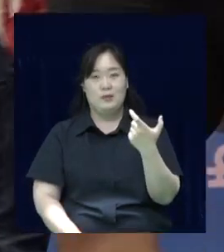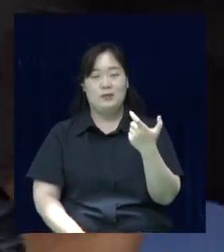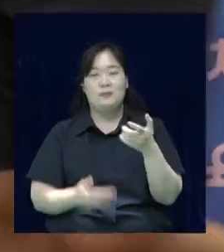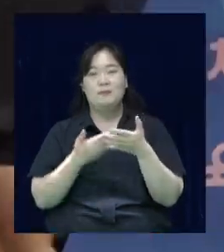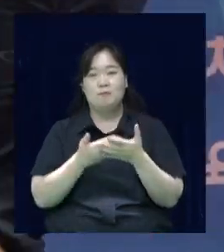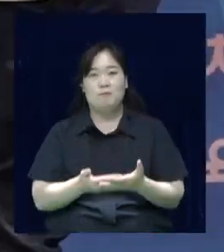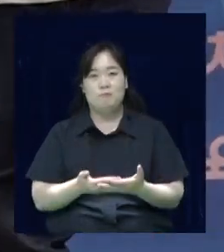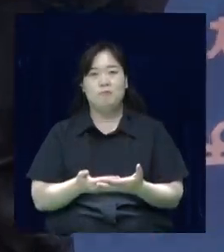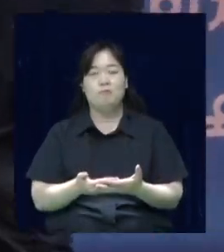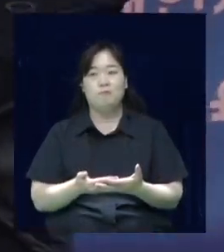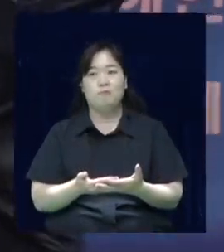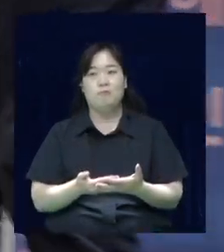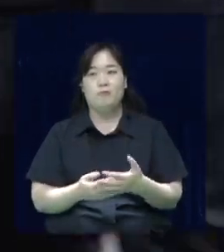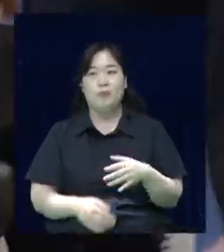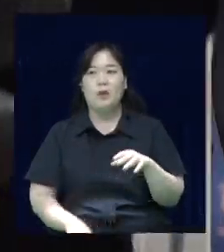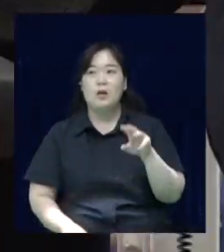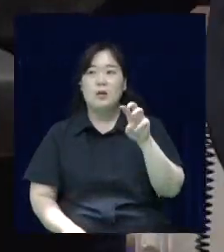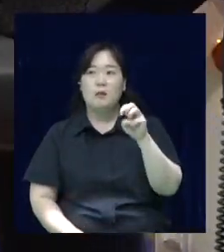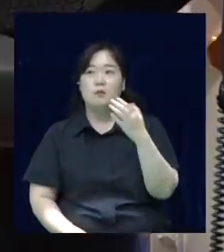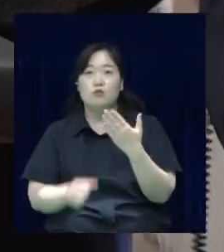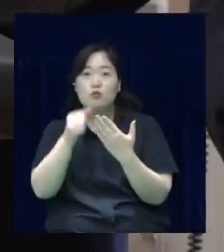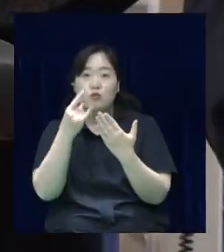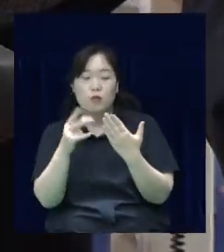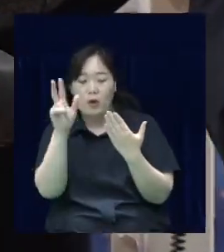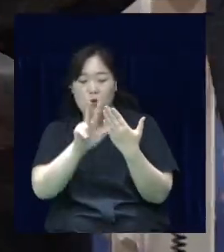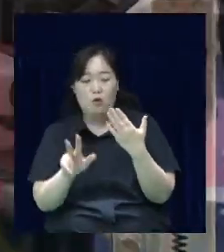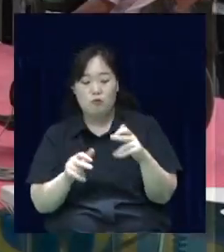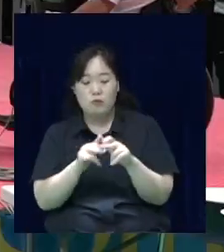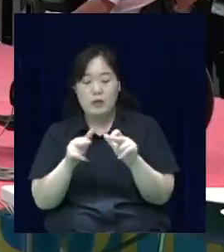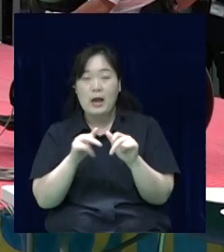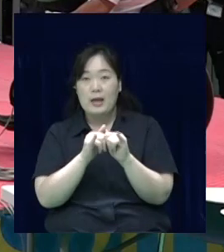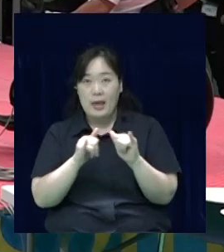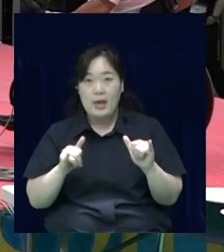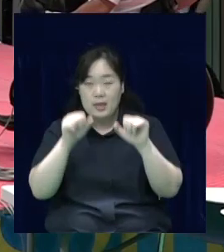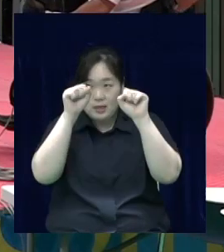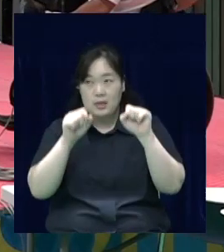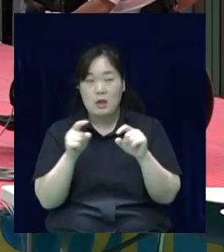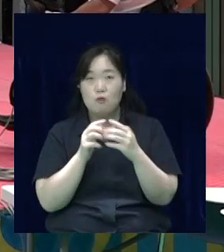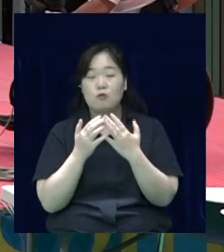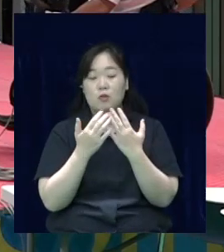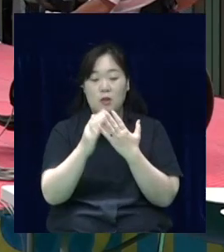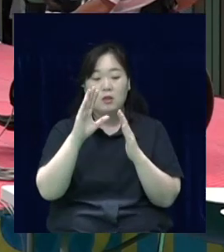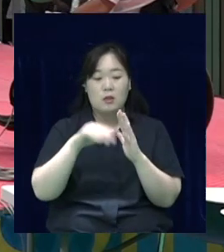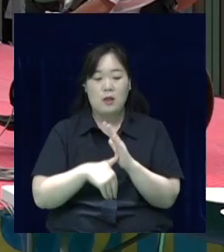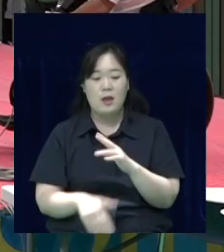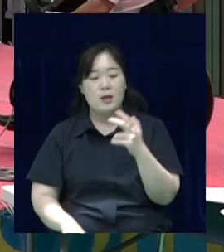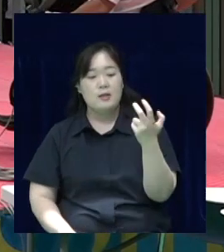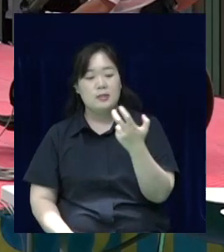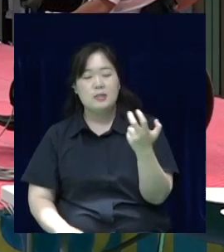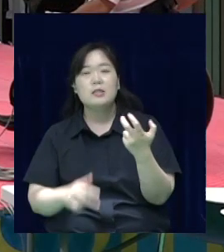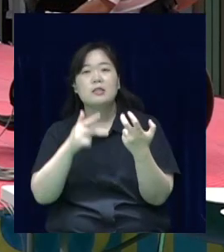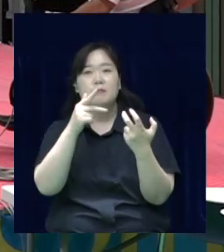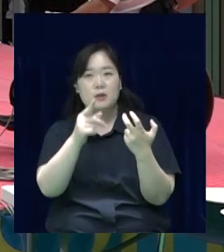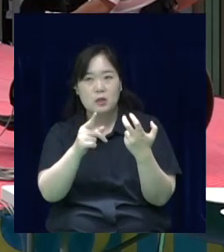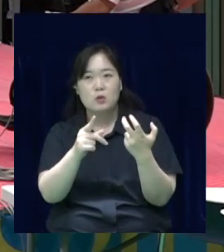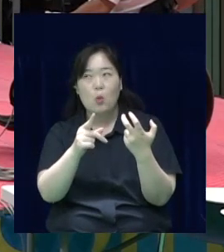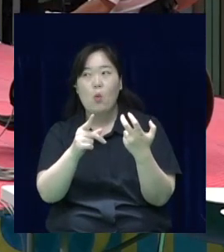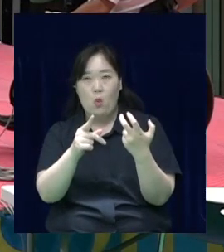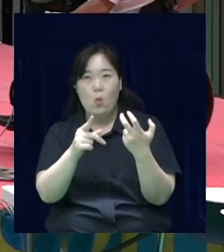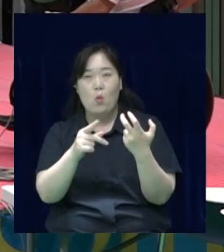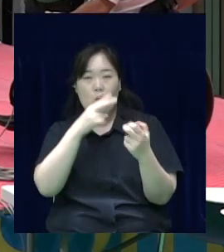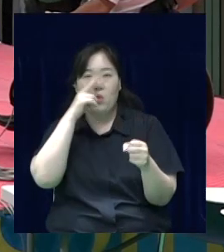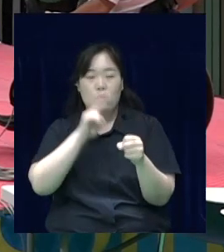그 지난 39회 전국체전의 기록을 살펴보면 네. 파워리프팅 경기에서 70kg을 성공한 기록이 나와